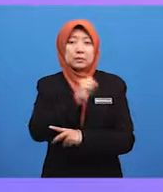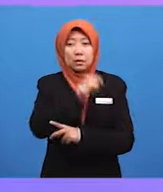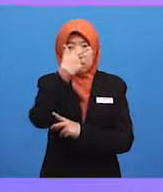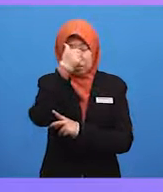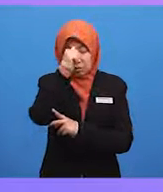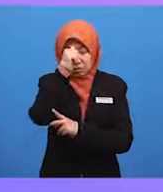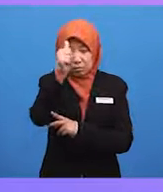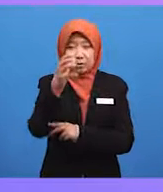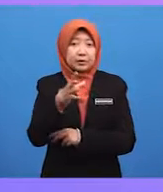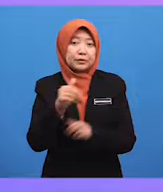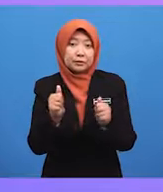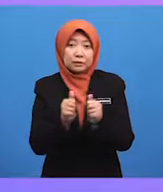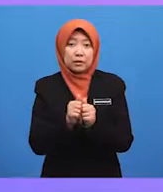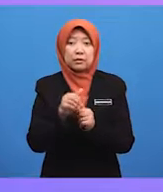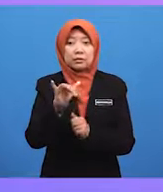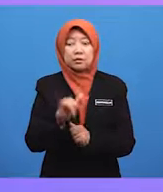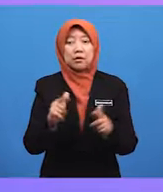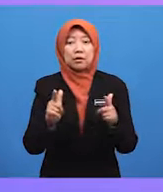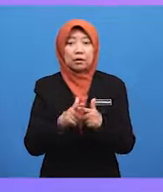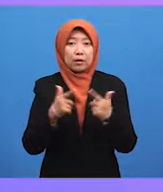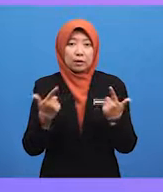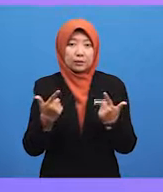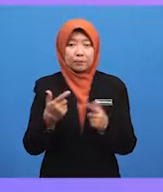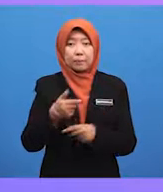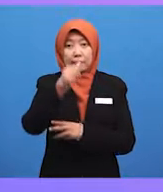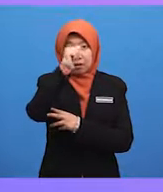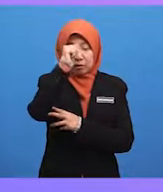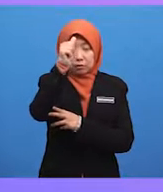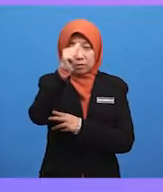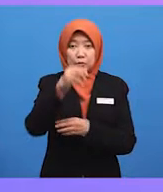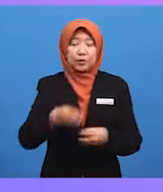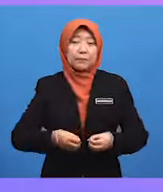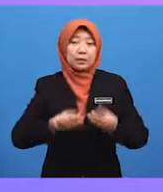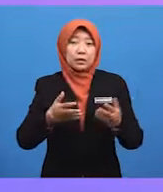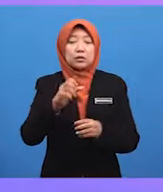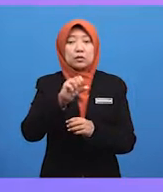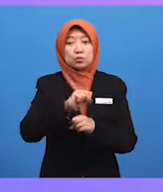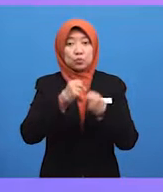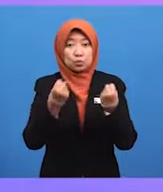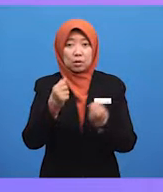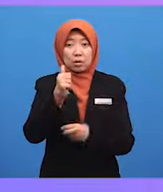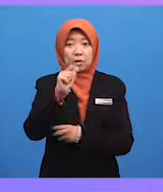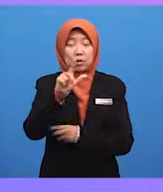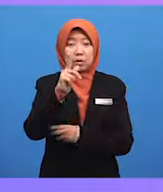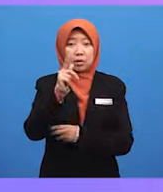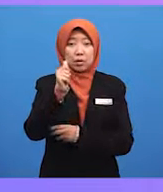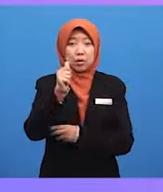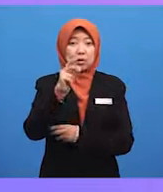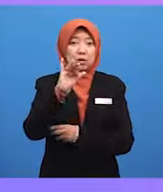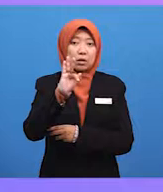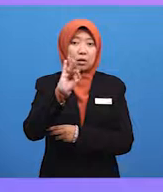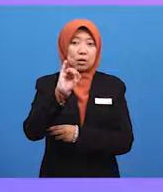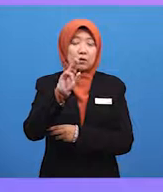lain." Kemudian Allah menurunkan surah Al-Kafirun sebagai menjawab permintaan